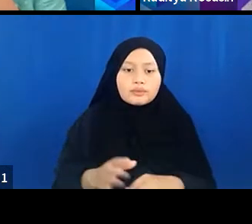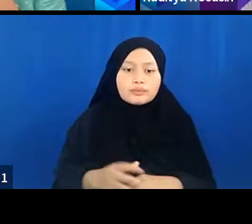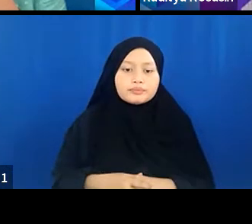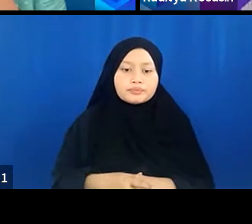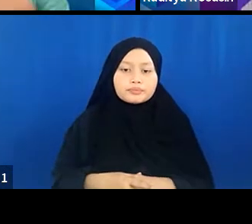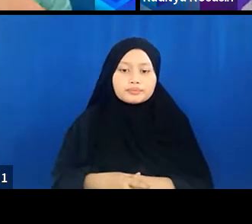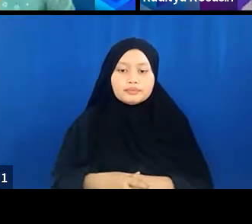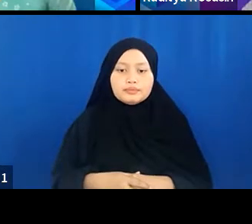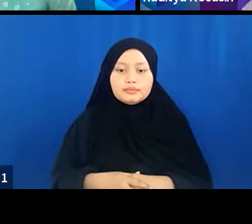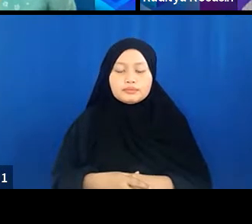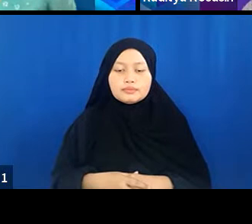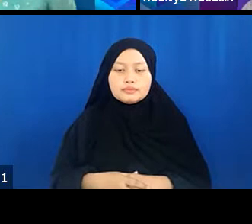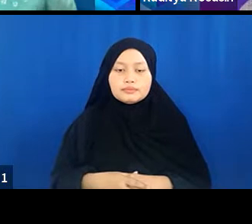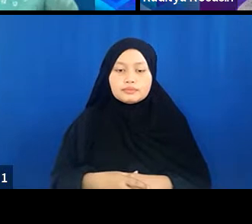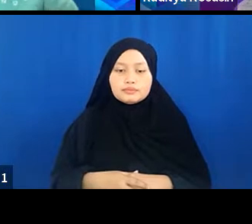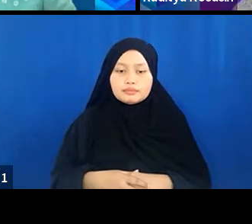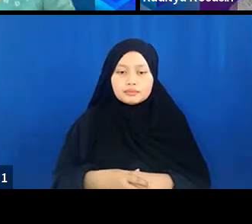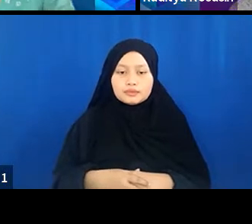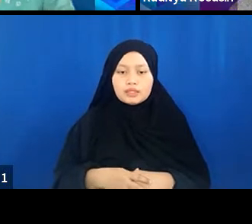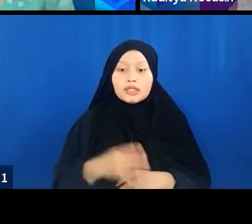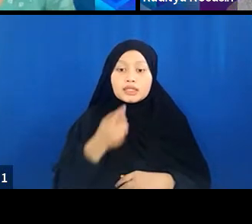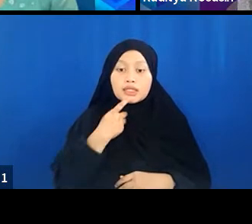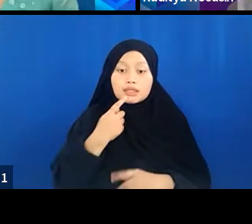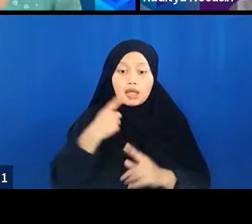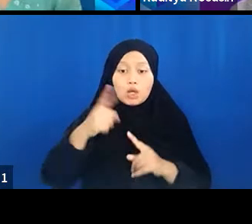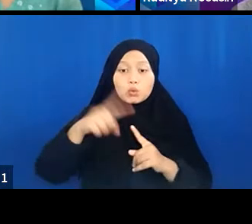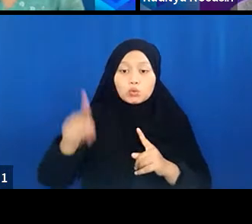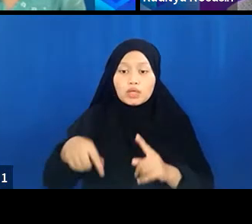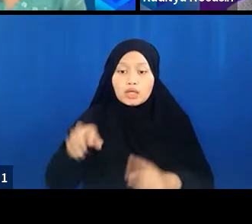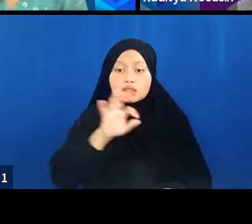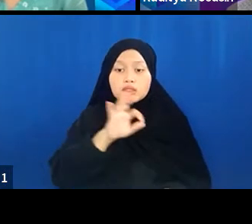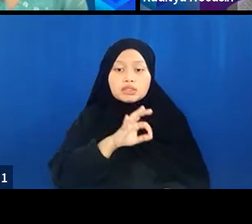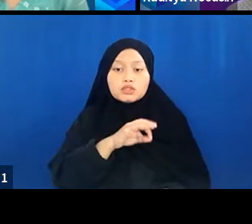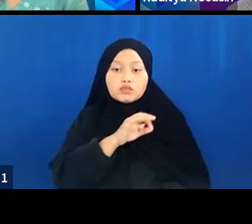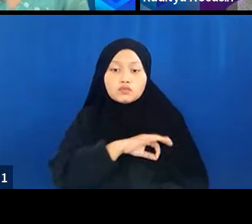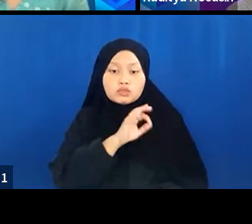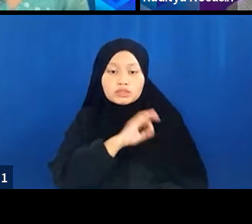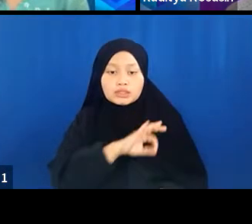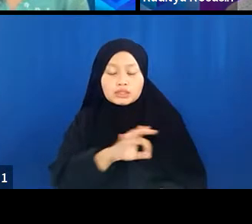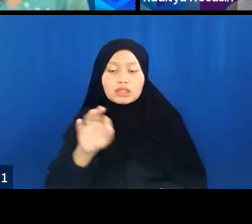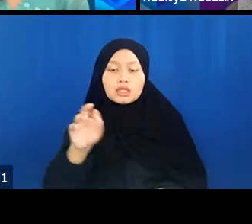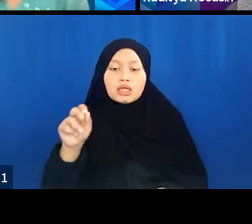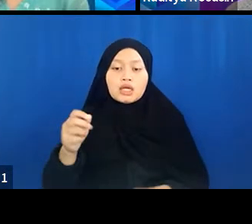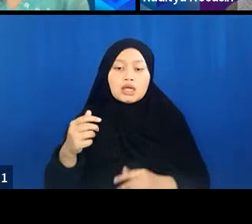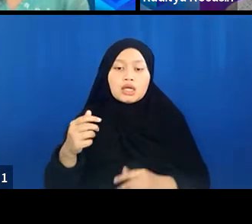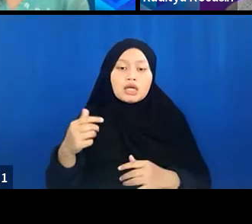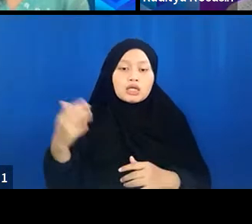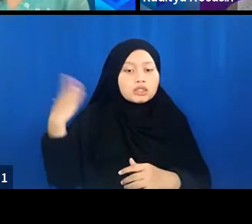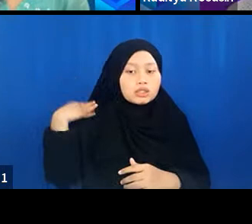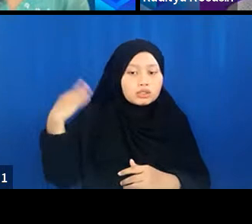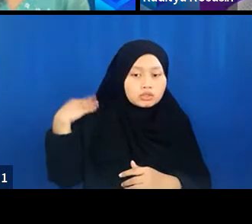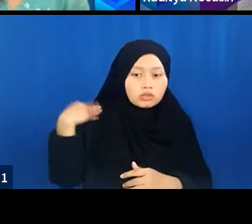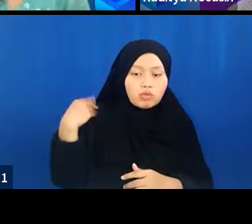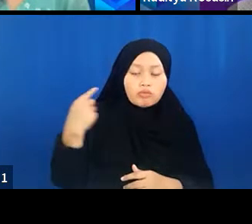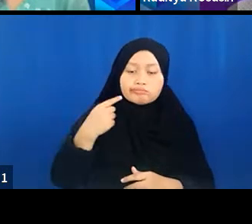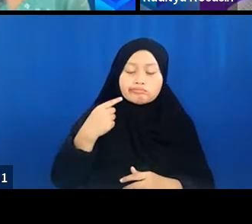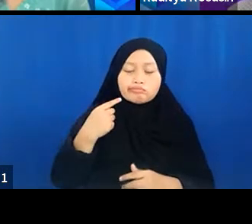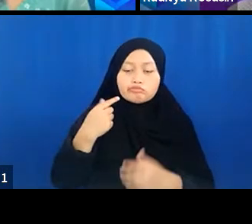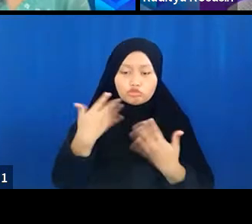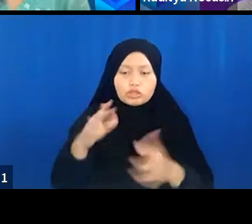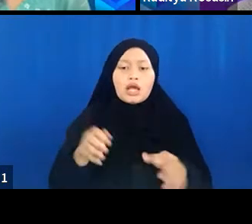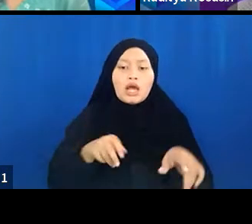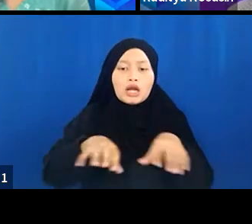terkait terkait tugas dan fungsi dan kewenangan tidak diatur terkait Lembaga ini